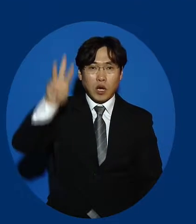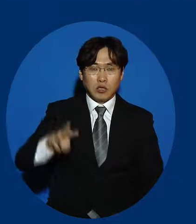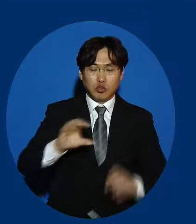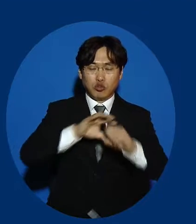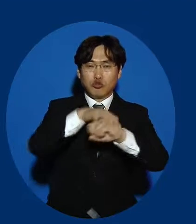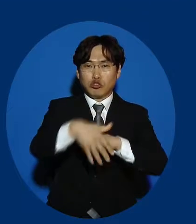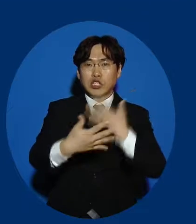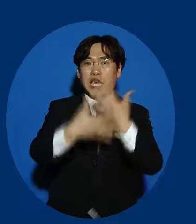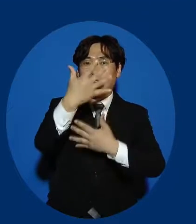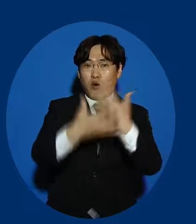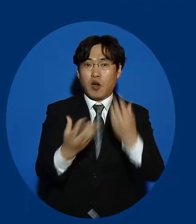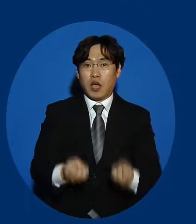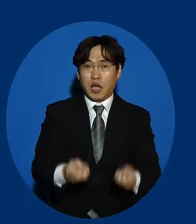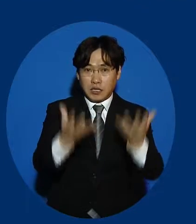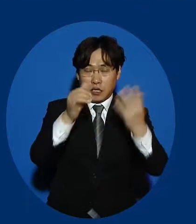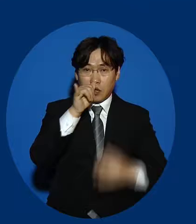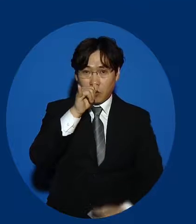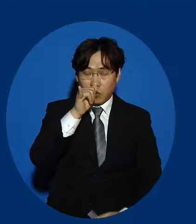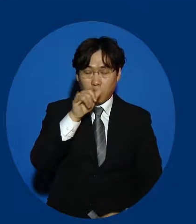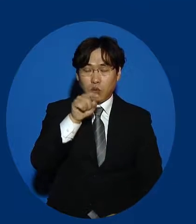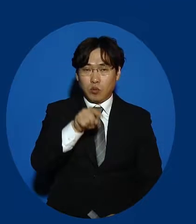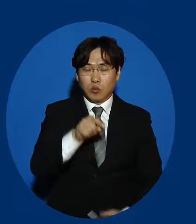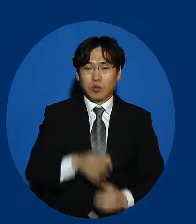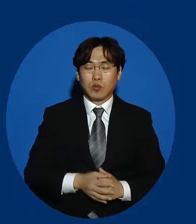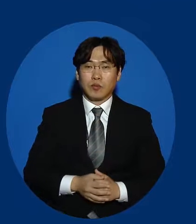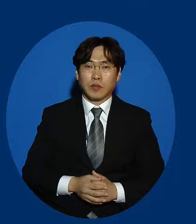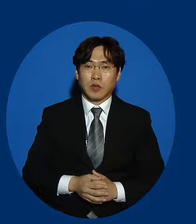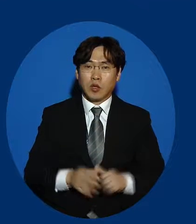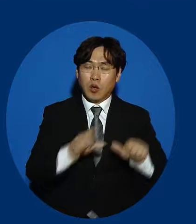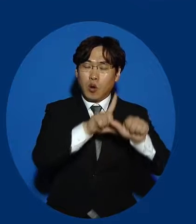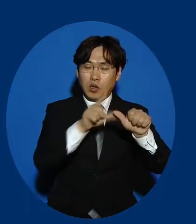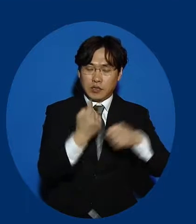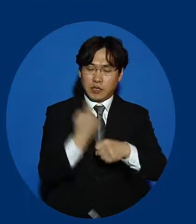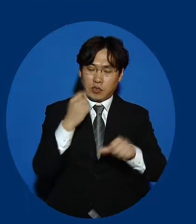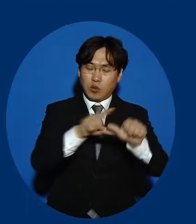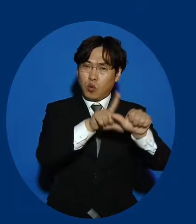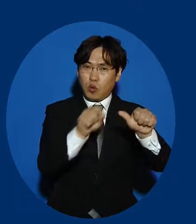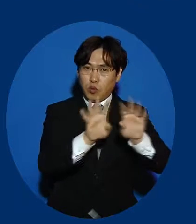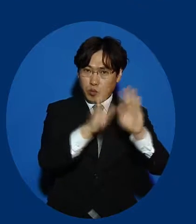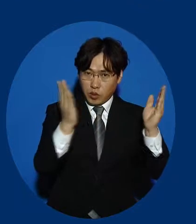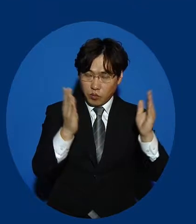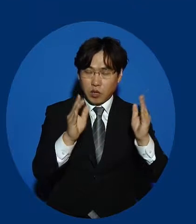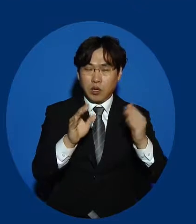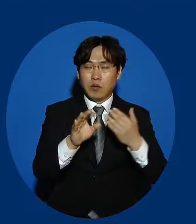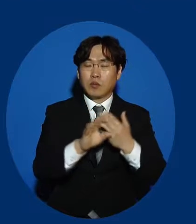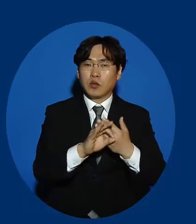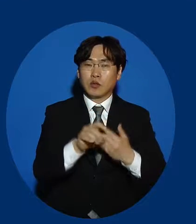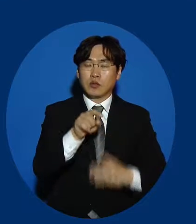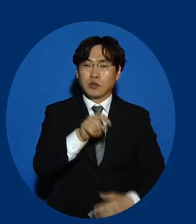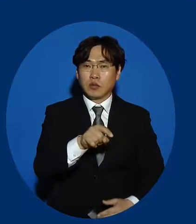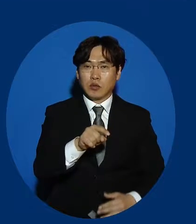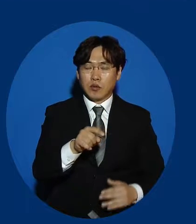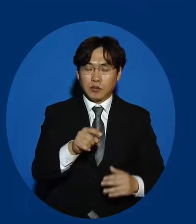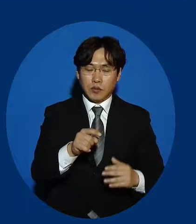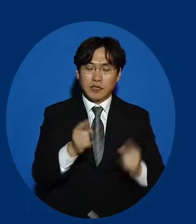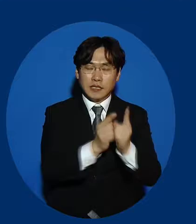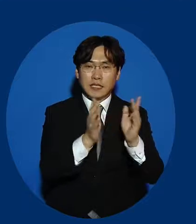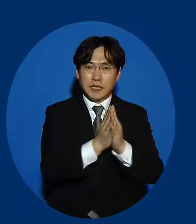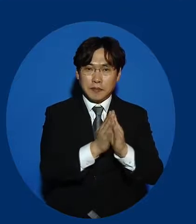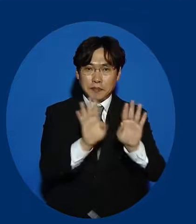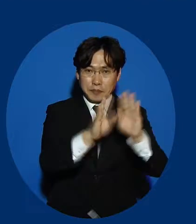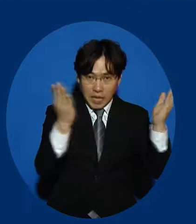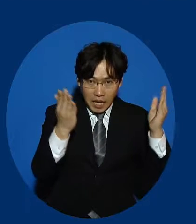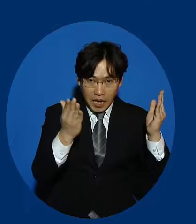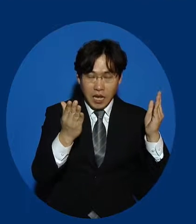광주국제영화제를 차별 진정을 했어요. 왜냐하면 그게 5월달에 광주국제영화제가 열리거든요. 근데 오프라인으로 개막식을